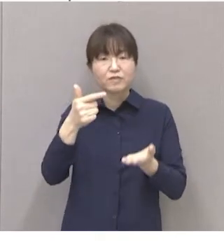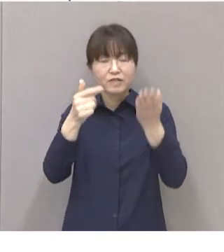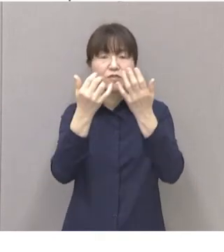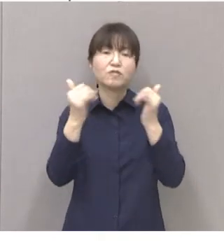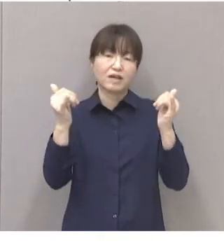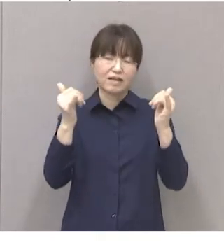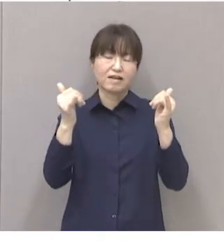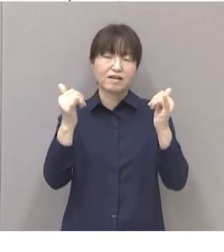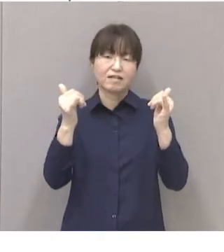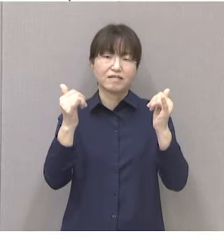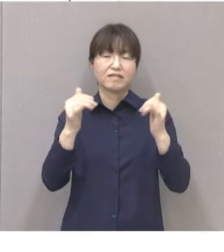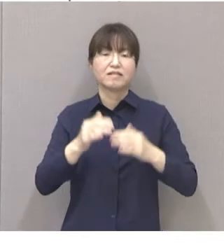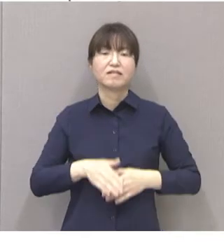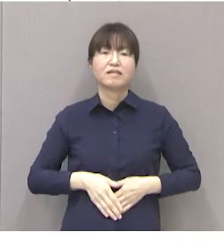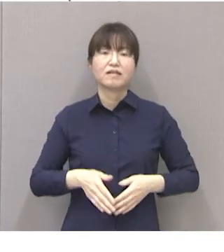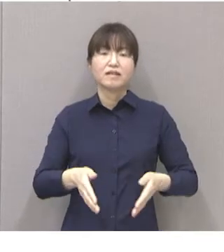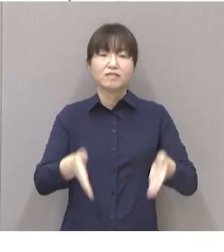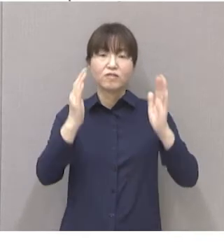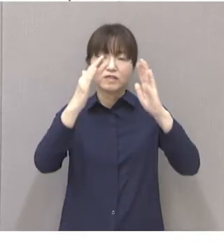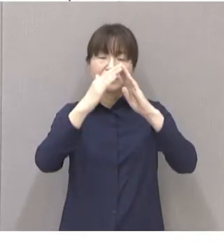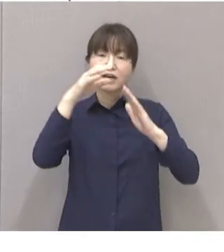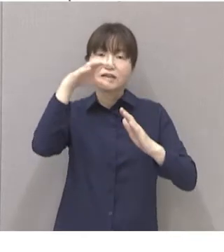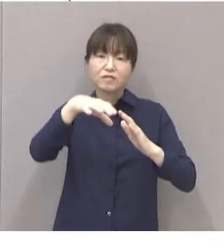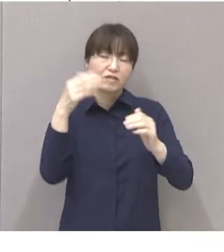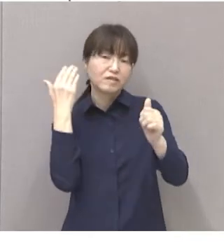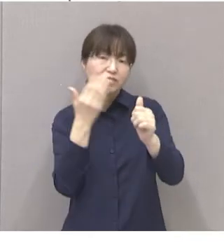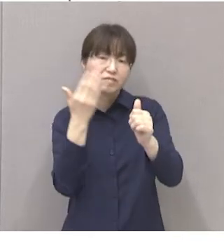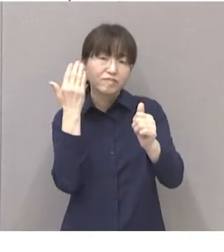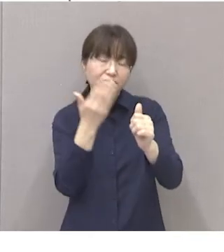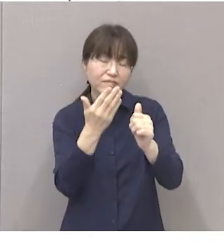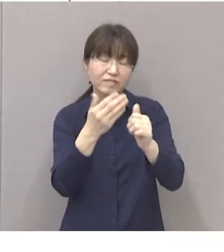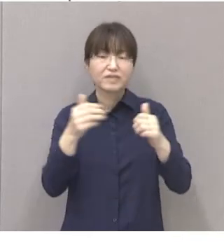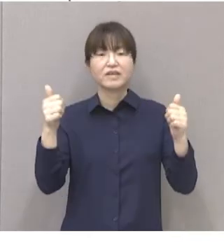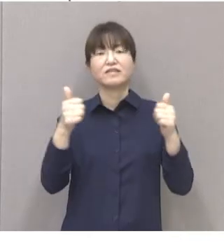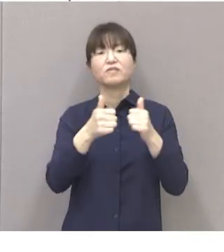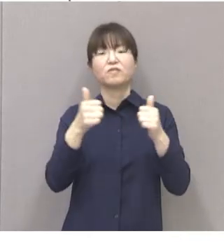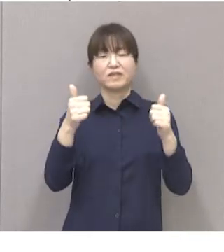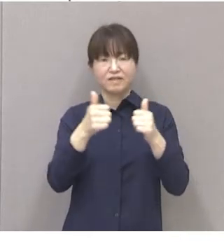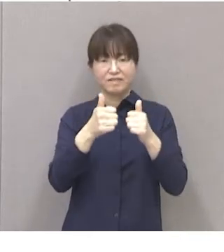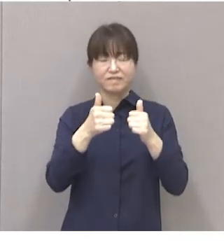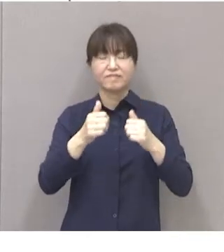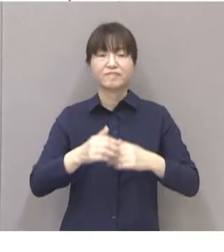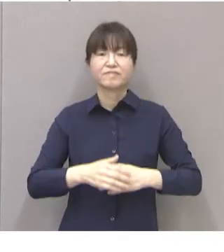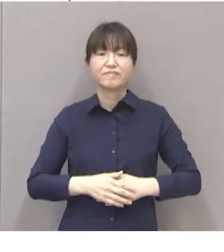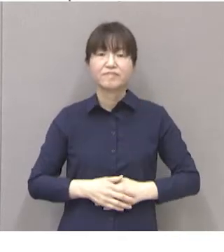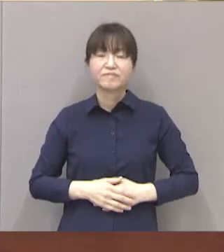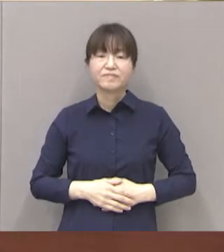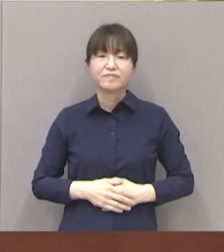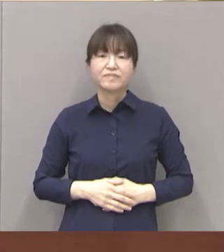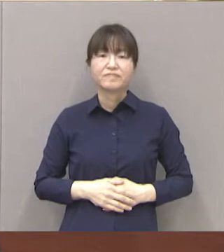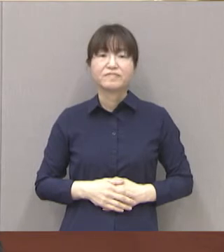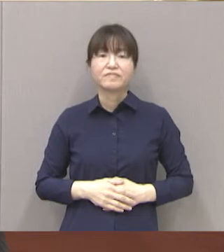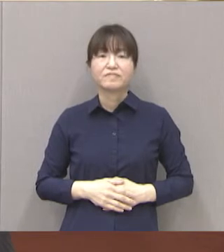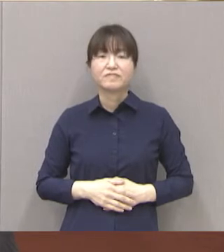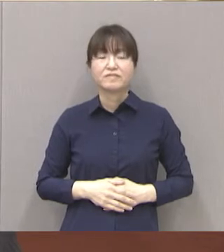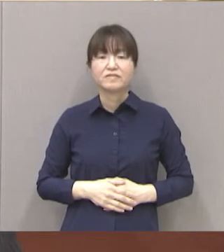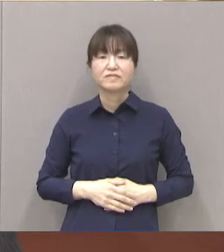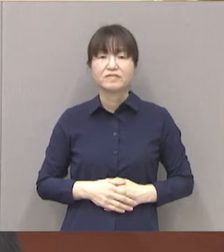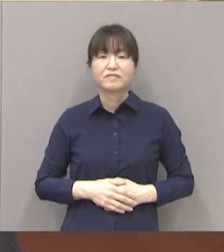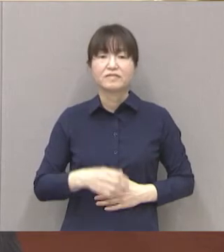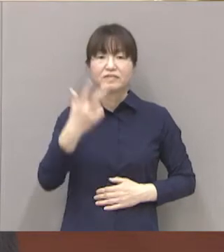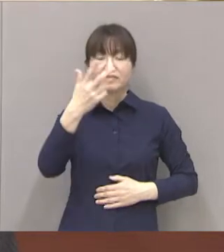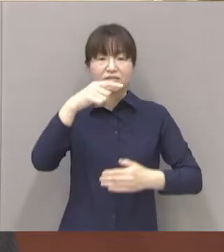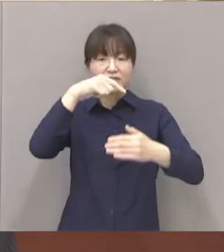当日検診会場でお話しを伺って対象の方にはお声掛けをさせていただきますねあの市内